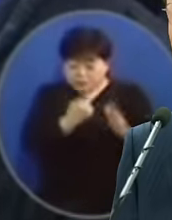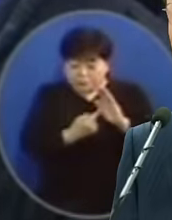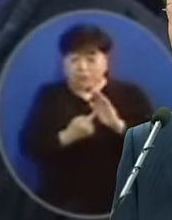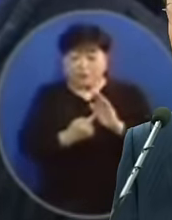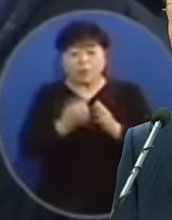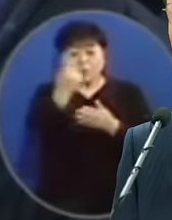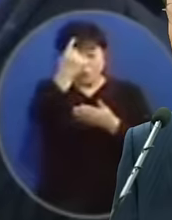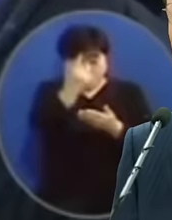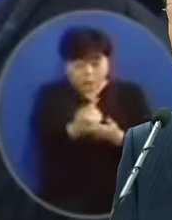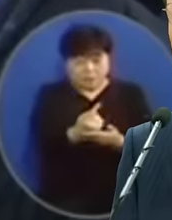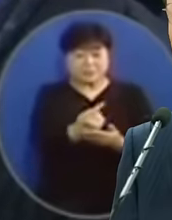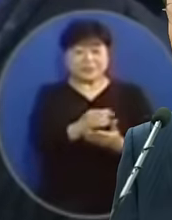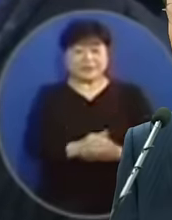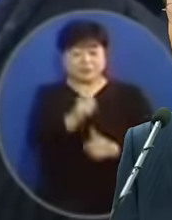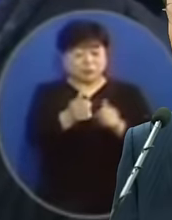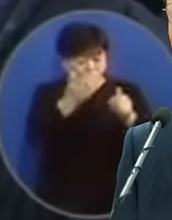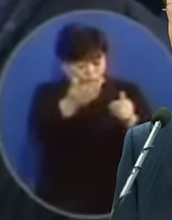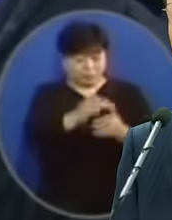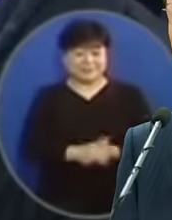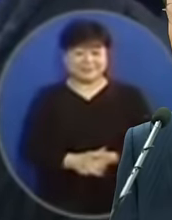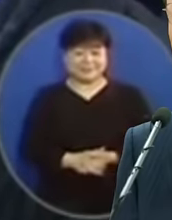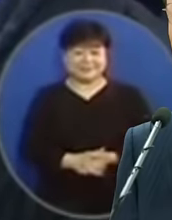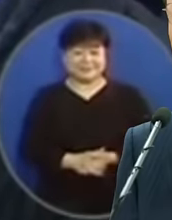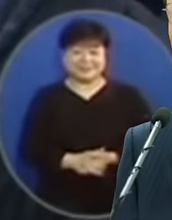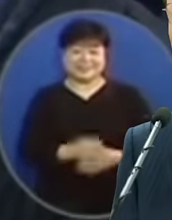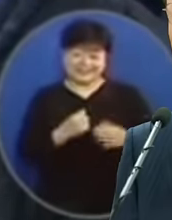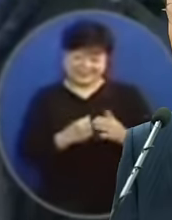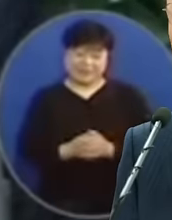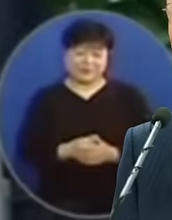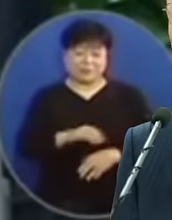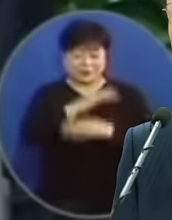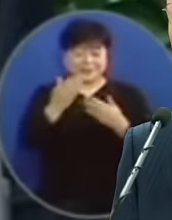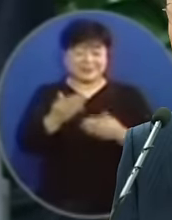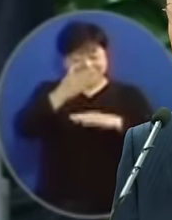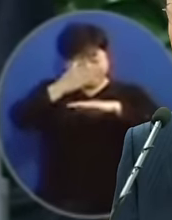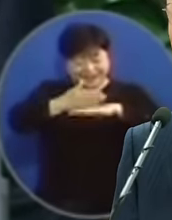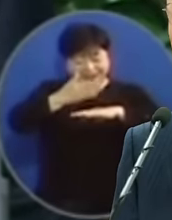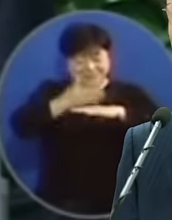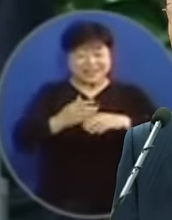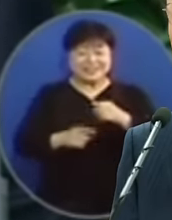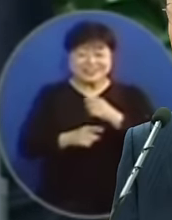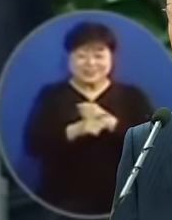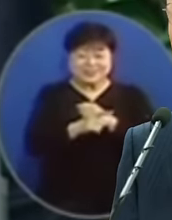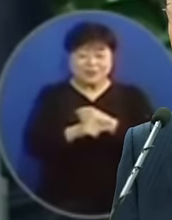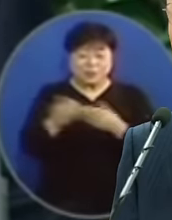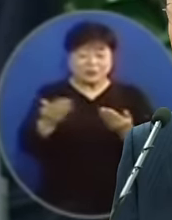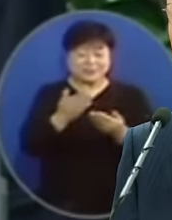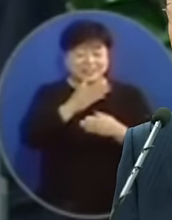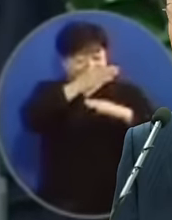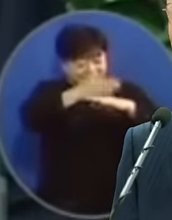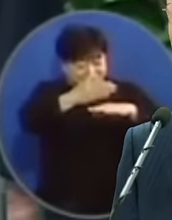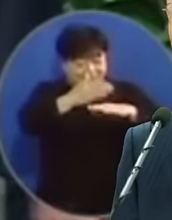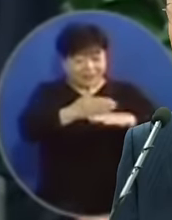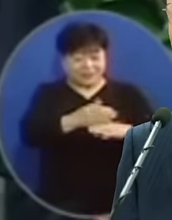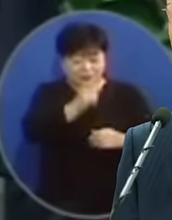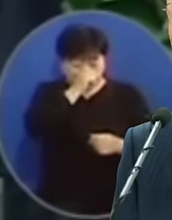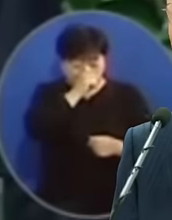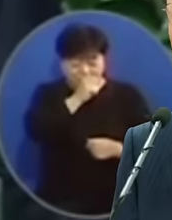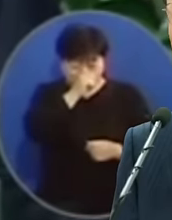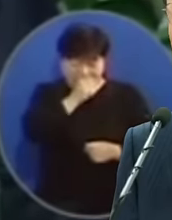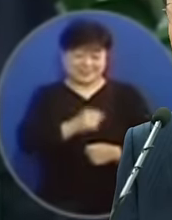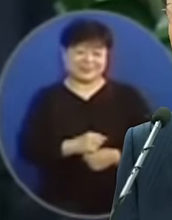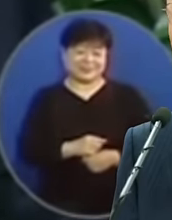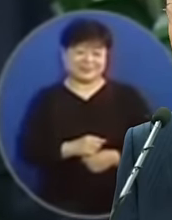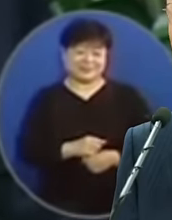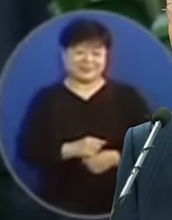위해서 여러분을 시험해 보시는 것입니다. 그러므로 모든 일에 감사하라는 이유가 거기 있습니다. 범사에 감사하라. 좋은 것은 좋아서